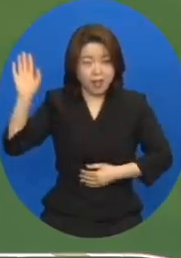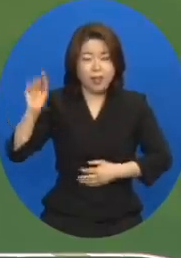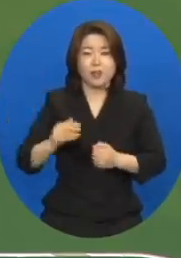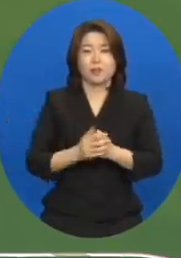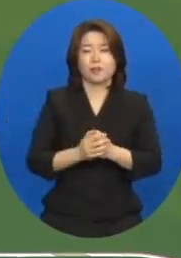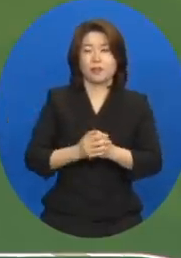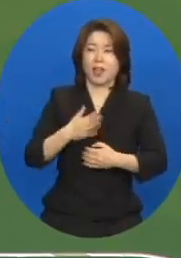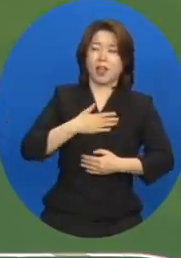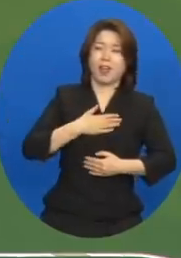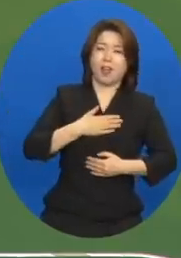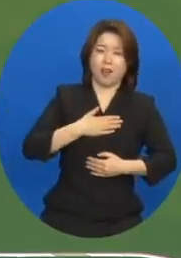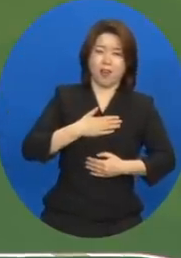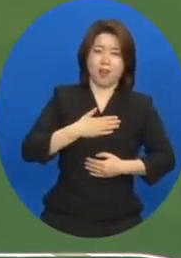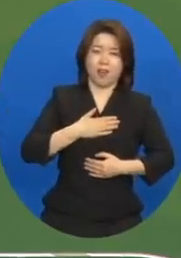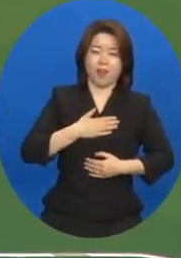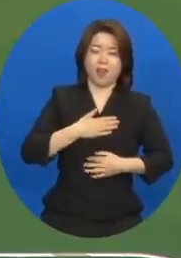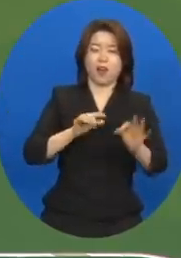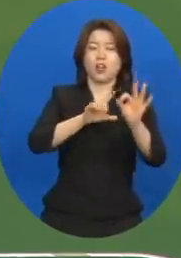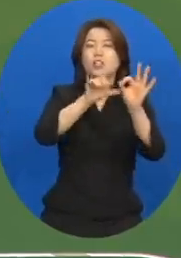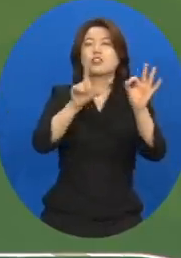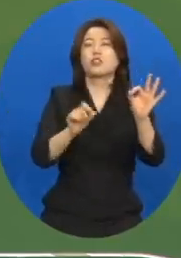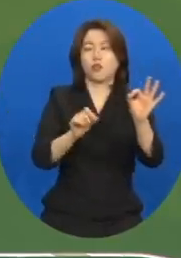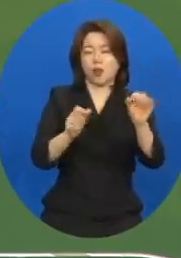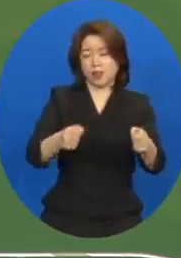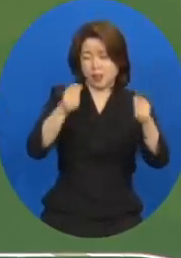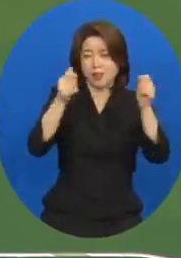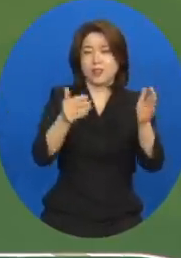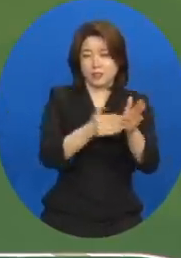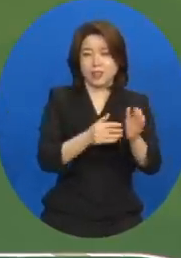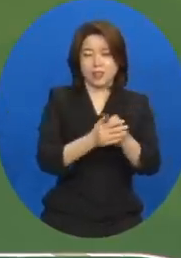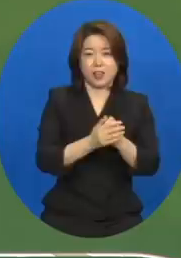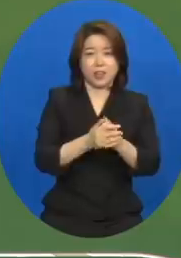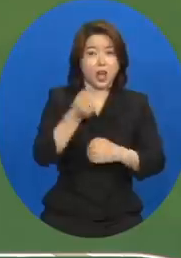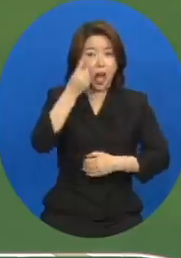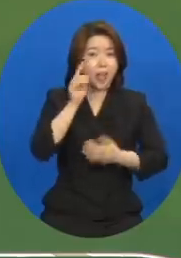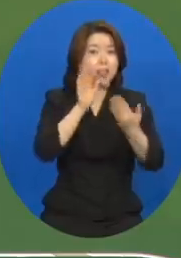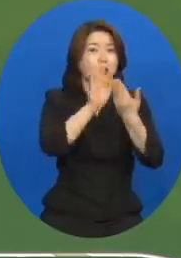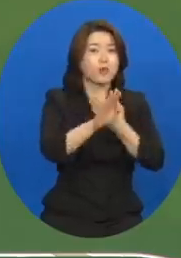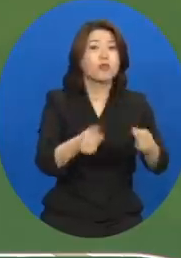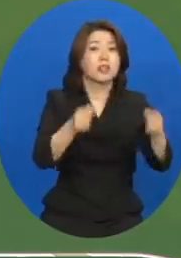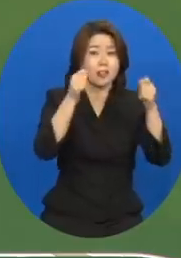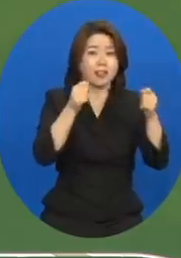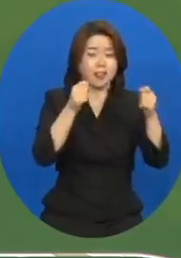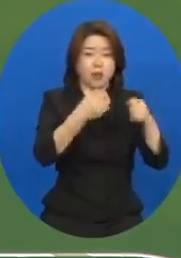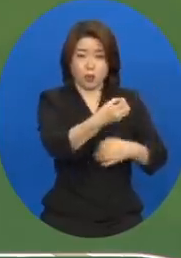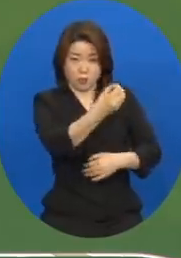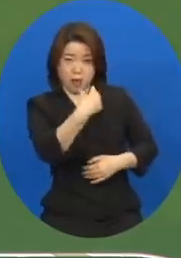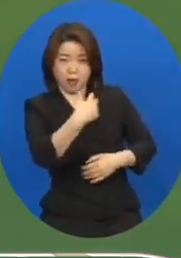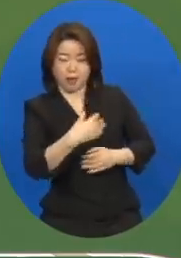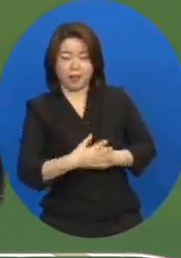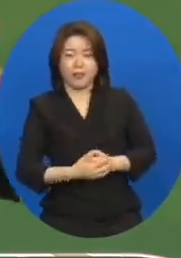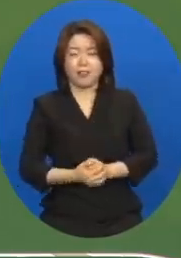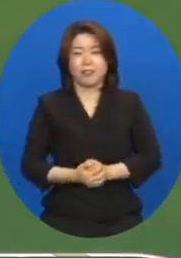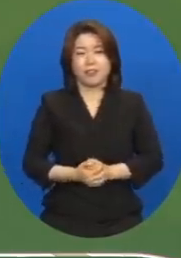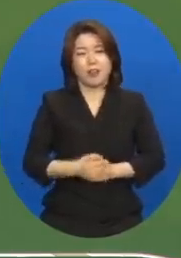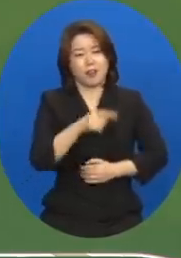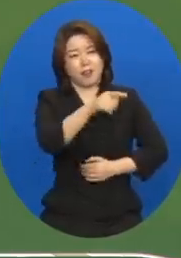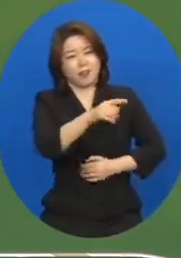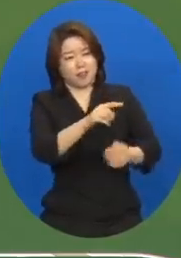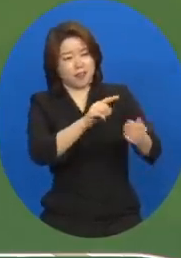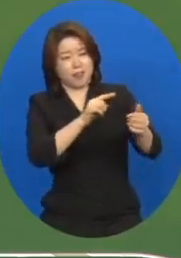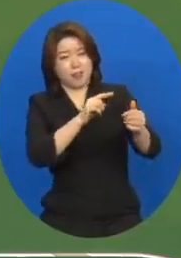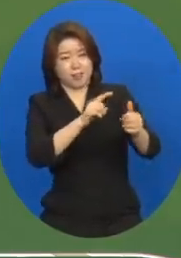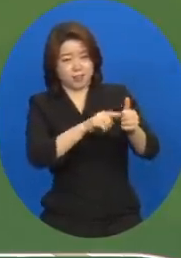저도 10월에 제대입니다. 한 달 뒤에 제대라는 거예요. 그 친구를